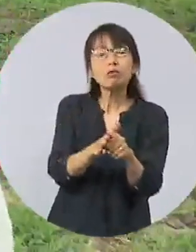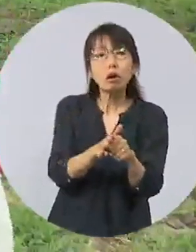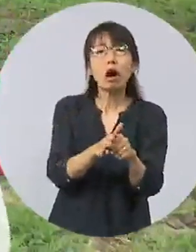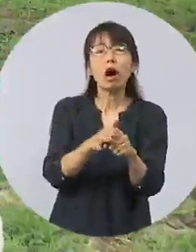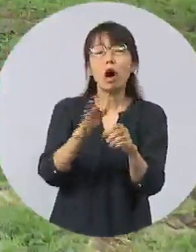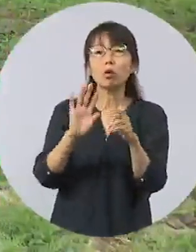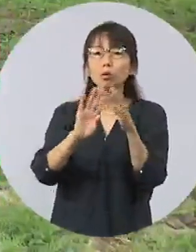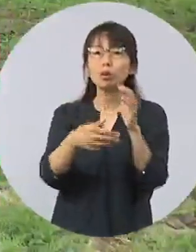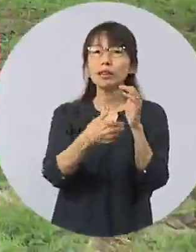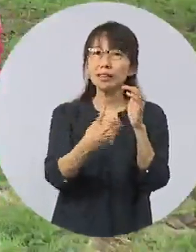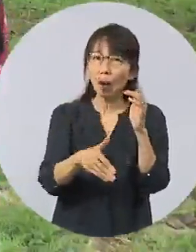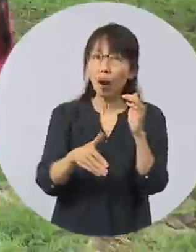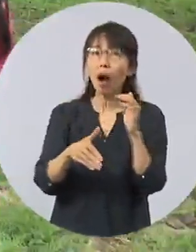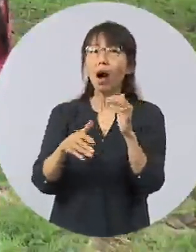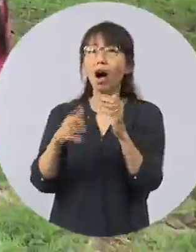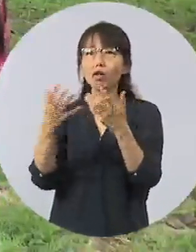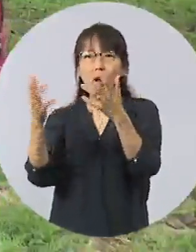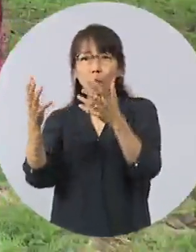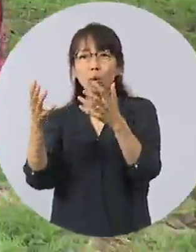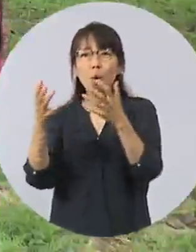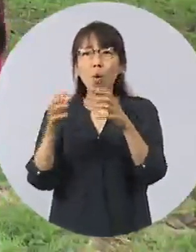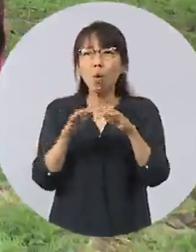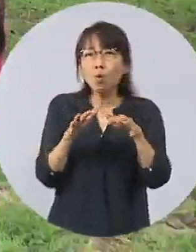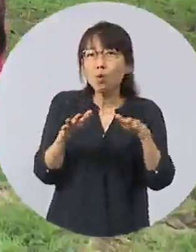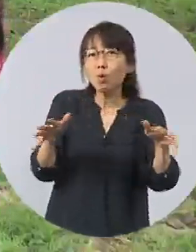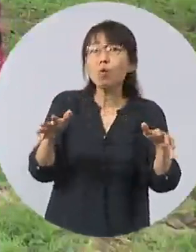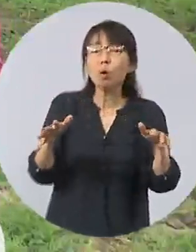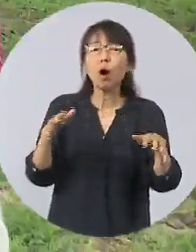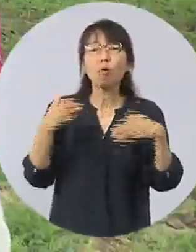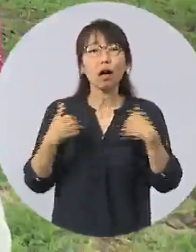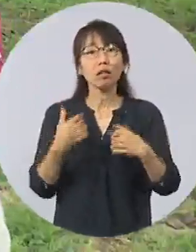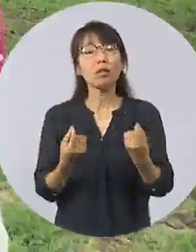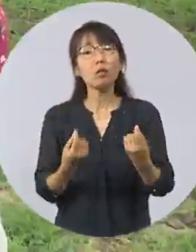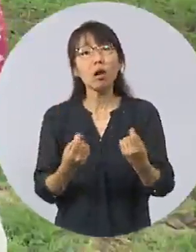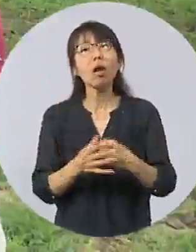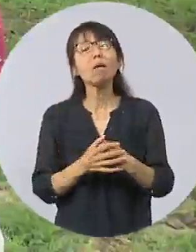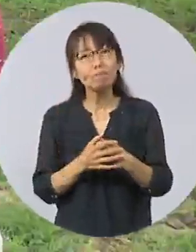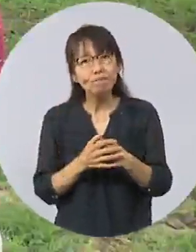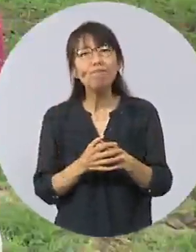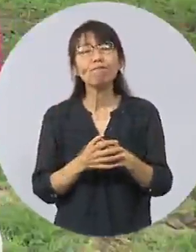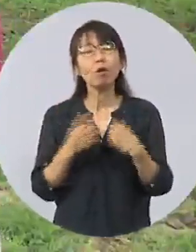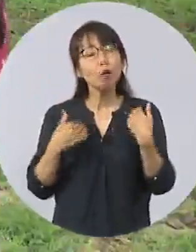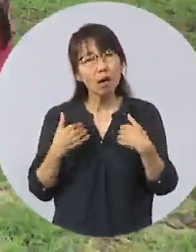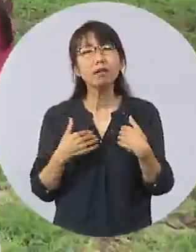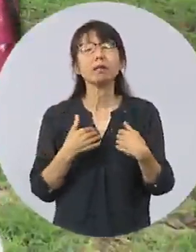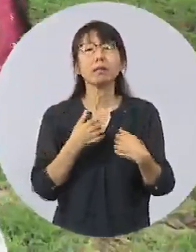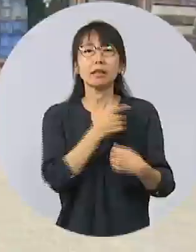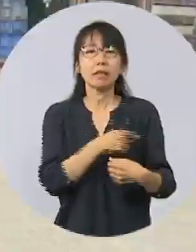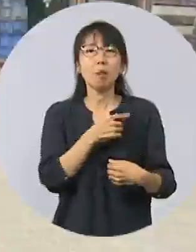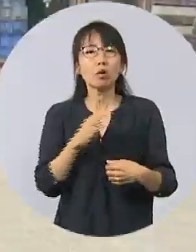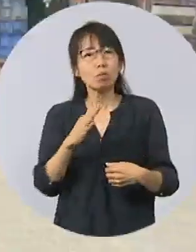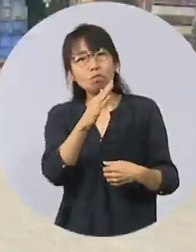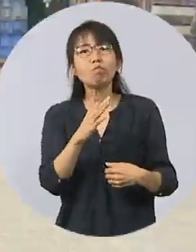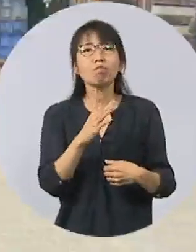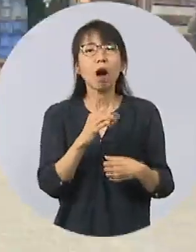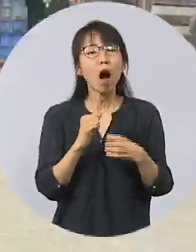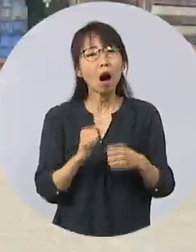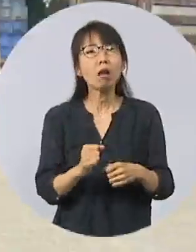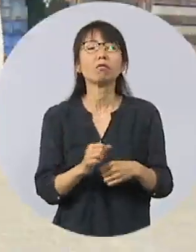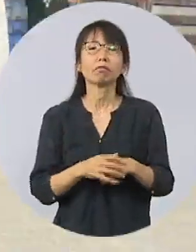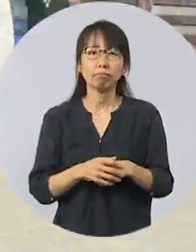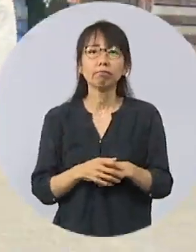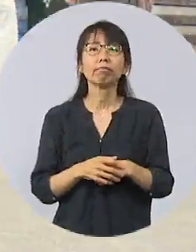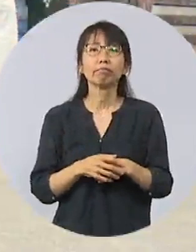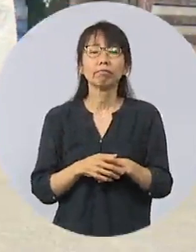っていくと嬉しいですよね。 嬉しいですよね。 地元の、ね、農家さんからしても、 まあ、やる気が湧いてくるというか、そういうところもあると思いますよね。 でもね、